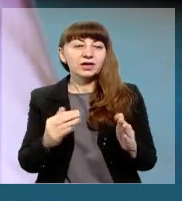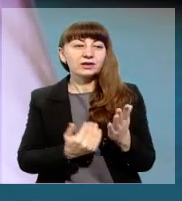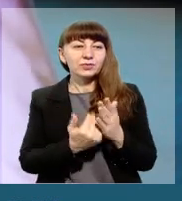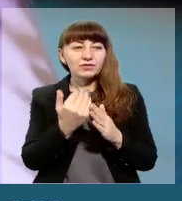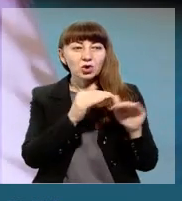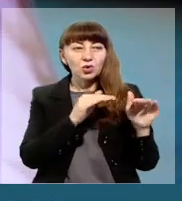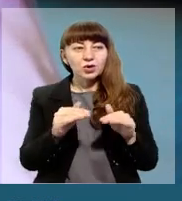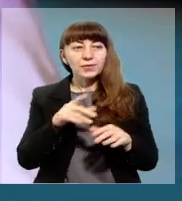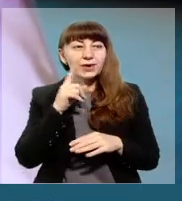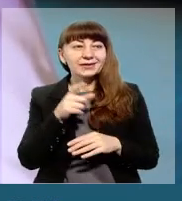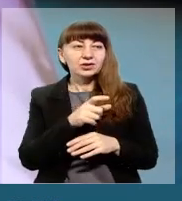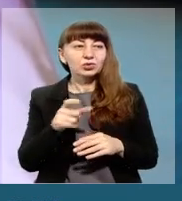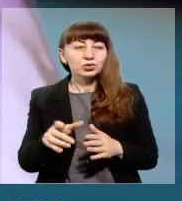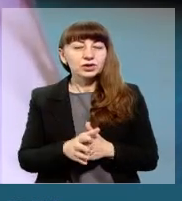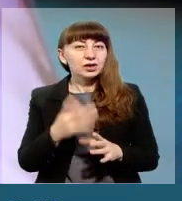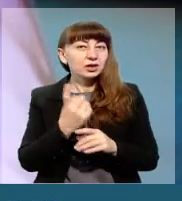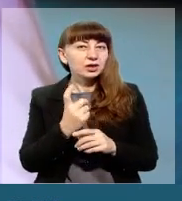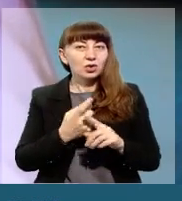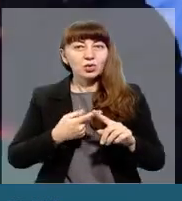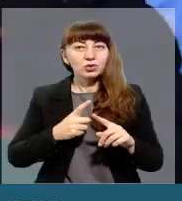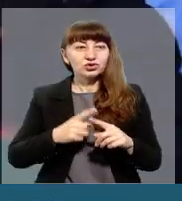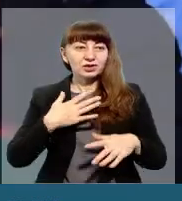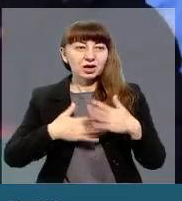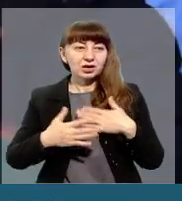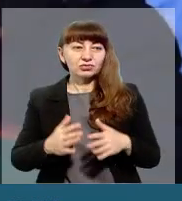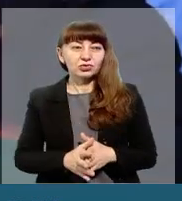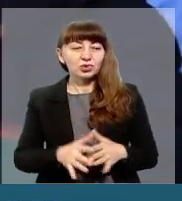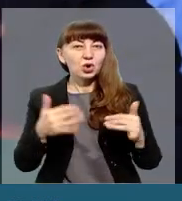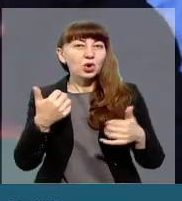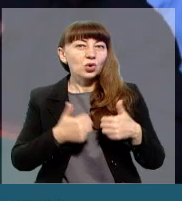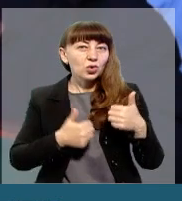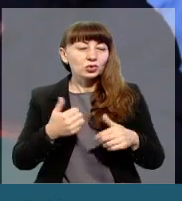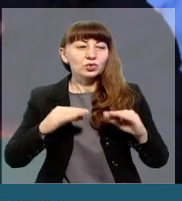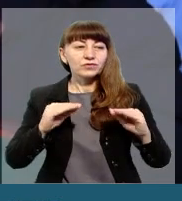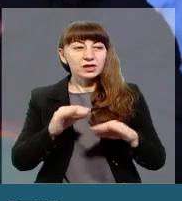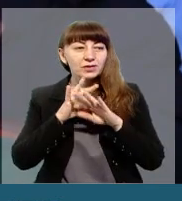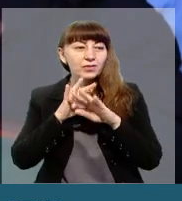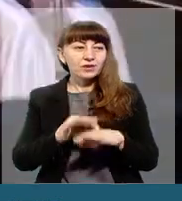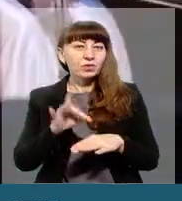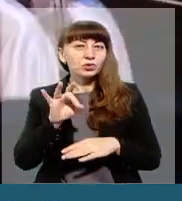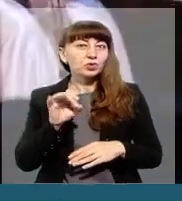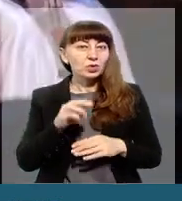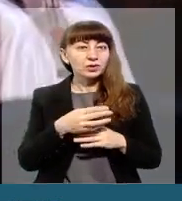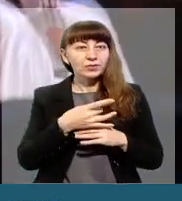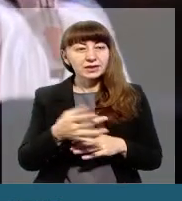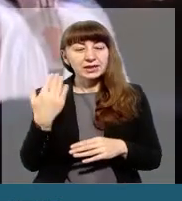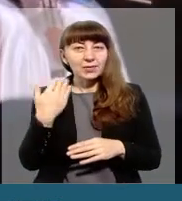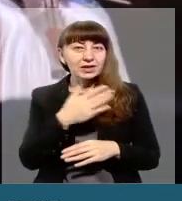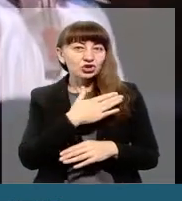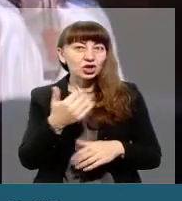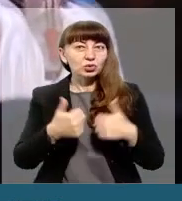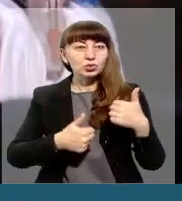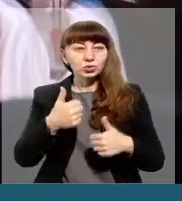коллег, молодых дарований. Это очень радует. Конкурс-фестиваль провели и в Узунгольском районе. За плечами